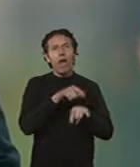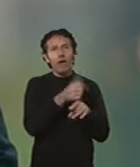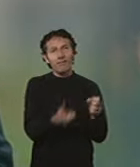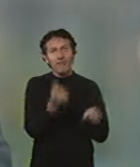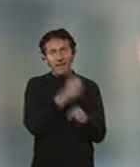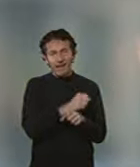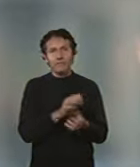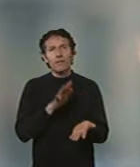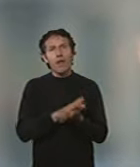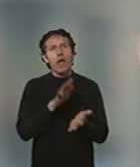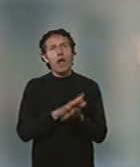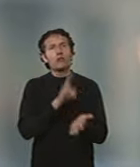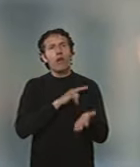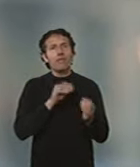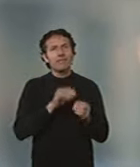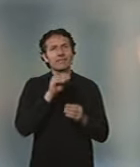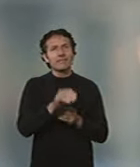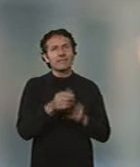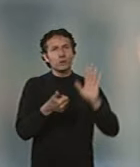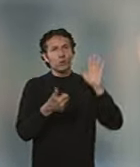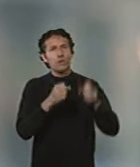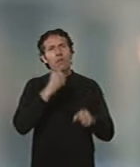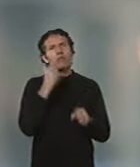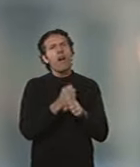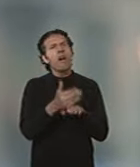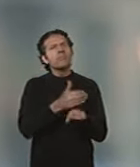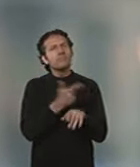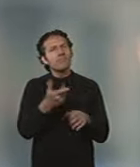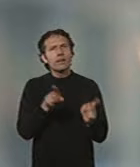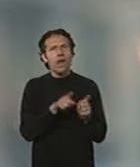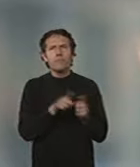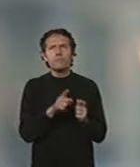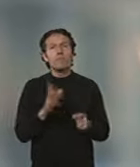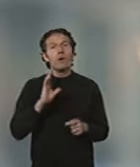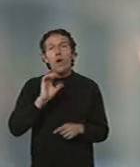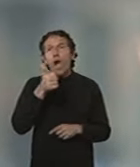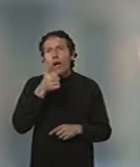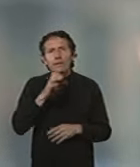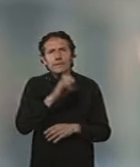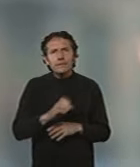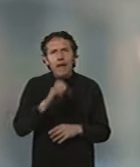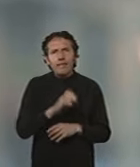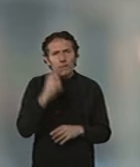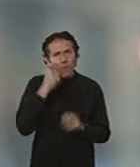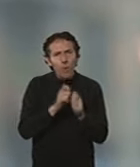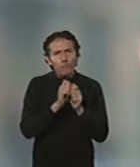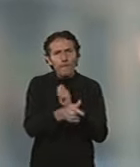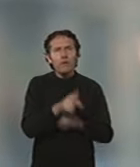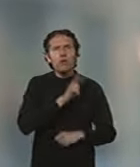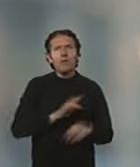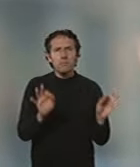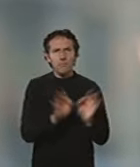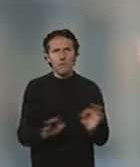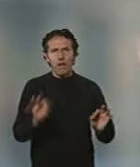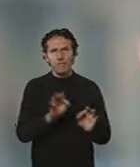avancé l'âge de la retraite à 60 ans sans avoir le premier centime pour la financer